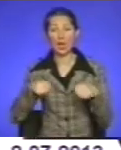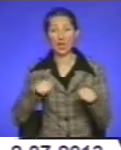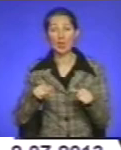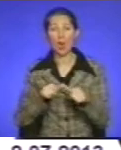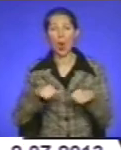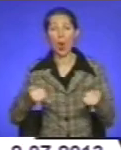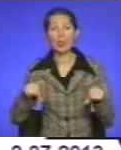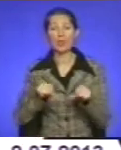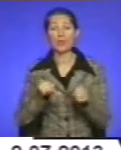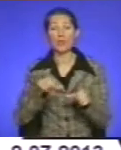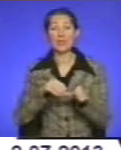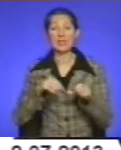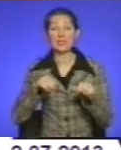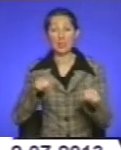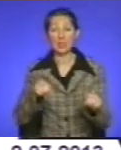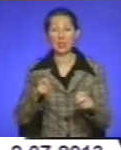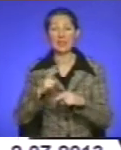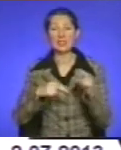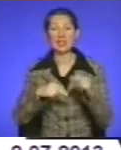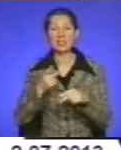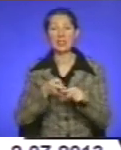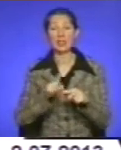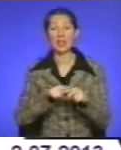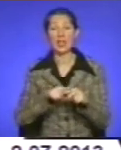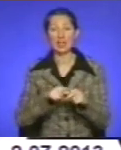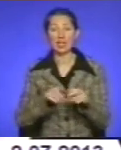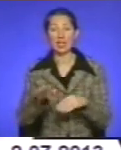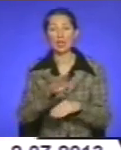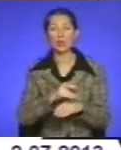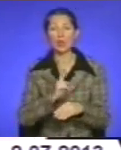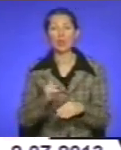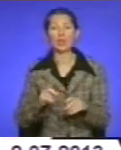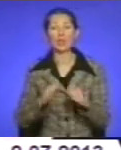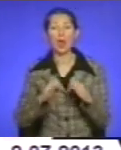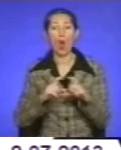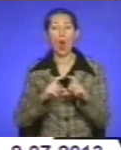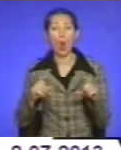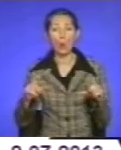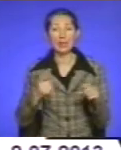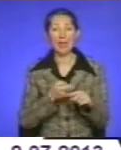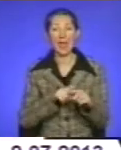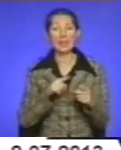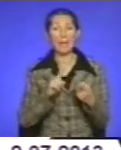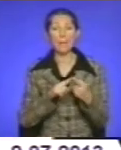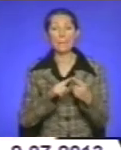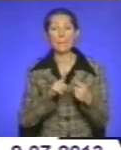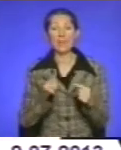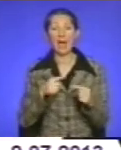и строительства на этой территории каких-то комплексов, это, во-первых, не